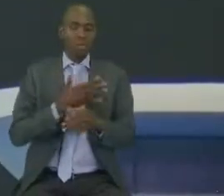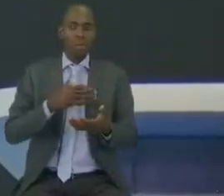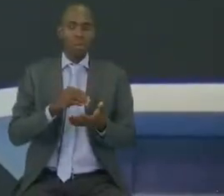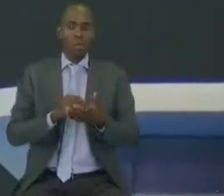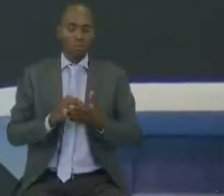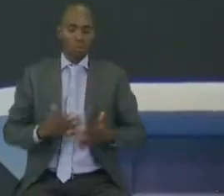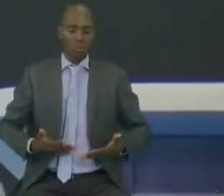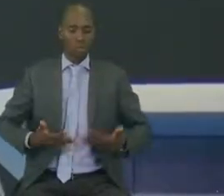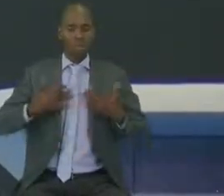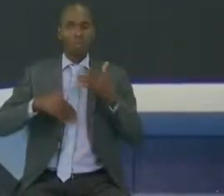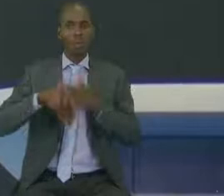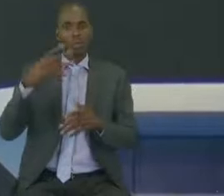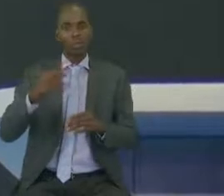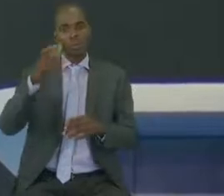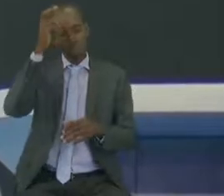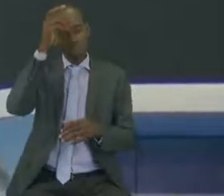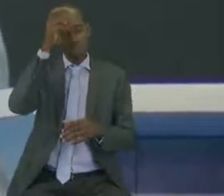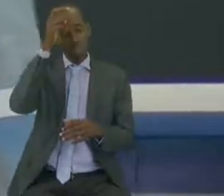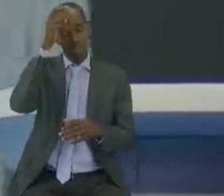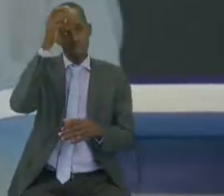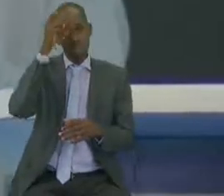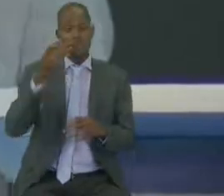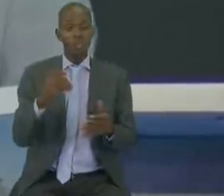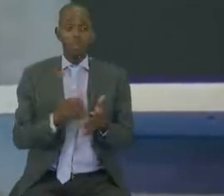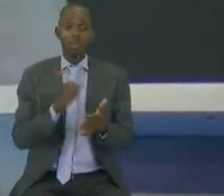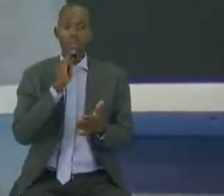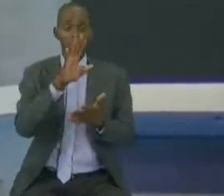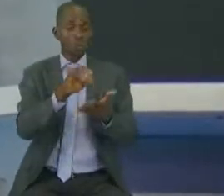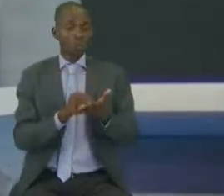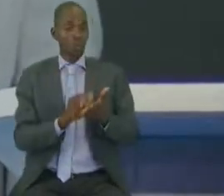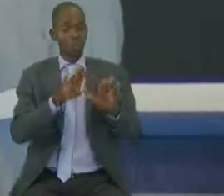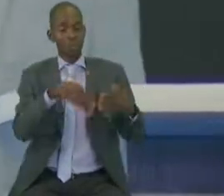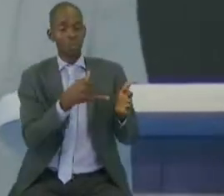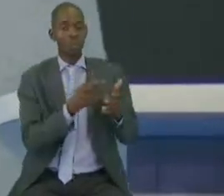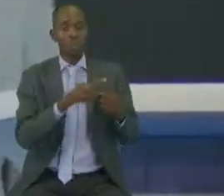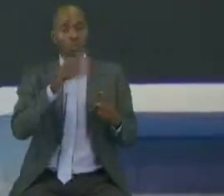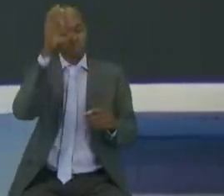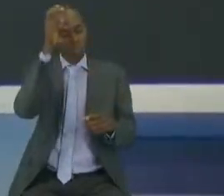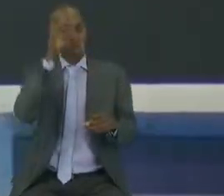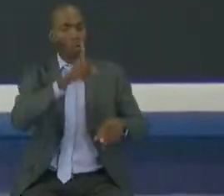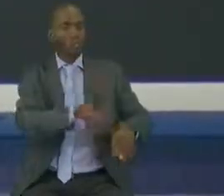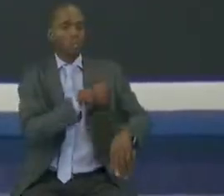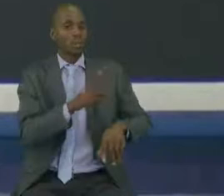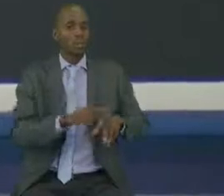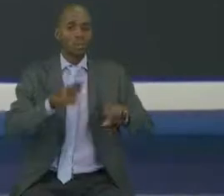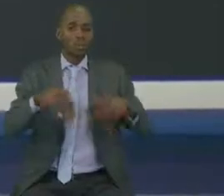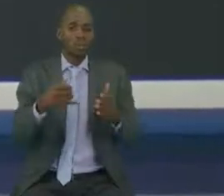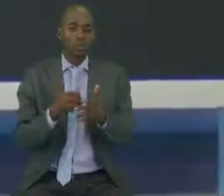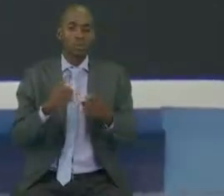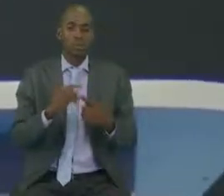j'arrache ma vie de la main de Satan. Ça t'appartient. Tu l'as donné à Satan il y a longtemps. Tu l'as